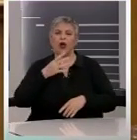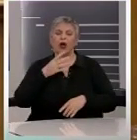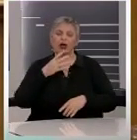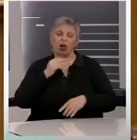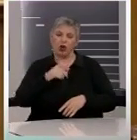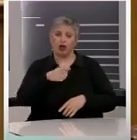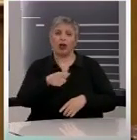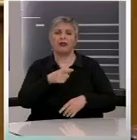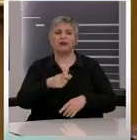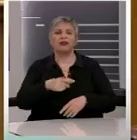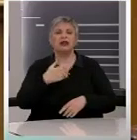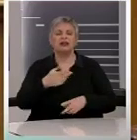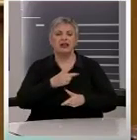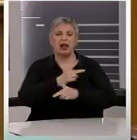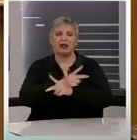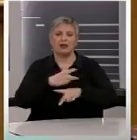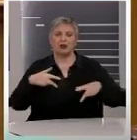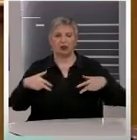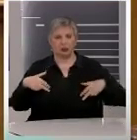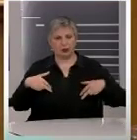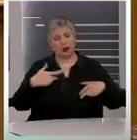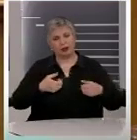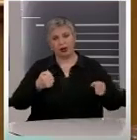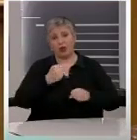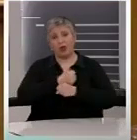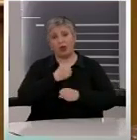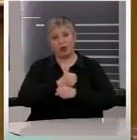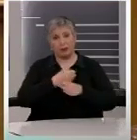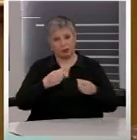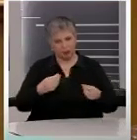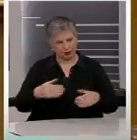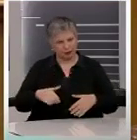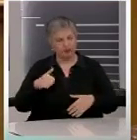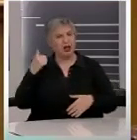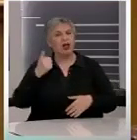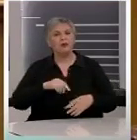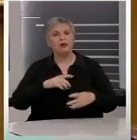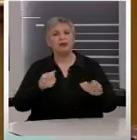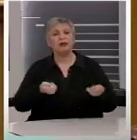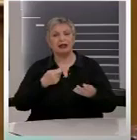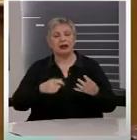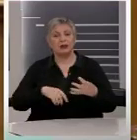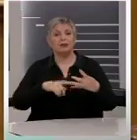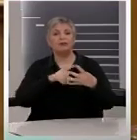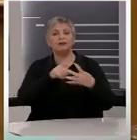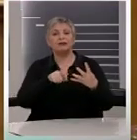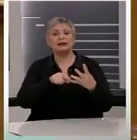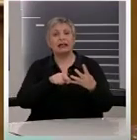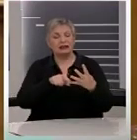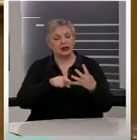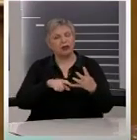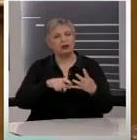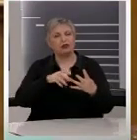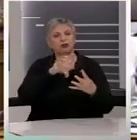κόψαμε κατανομή του εισοδήματος σε 4/4. Και πήραμε το